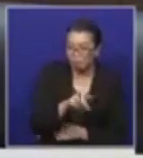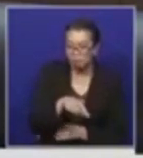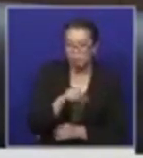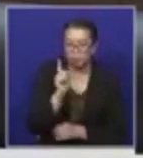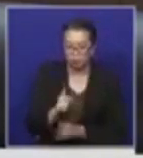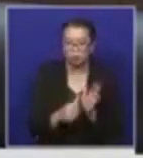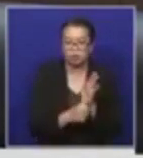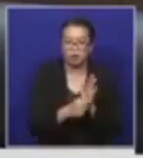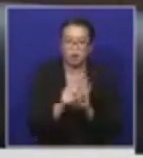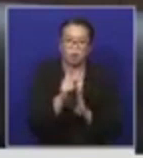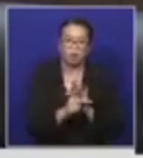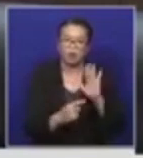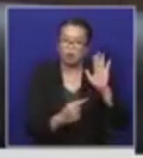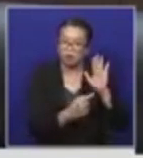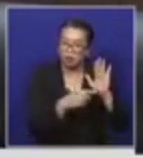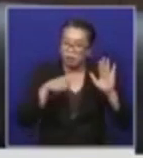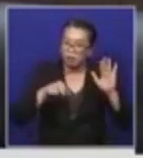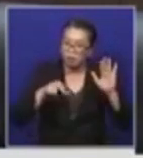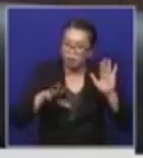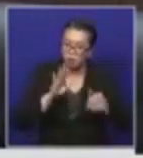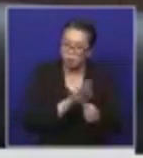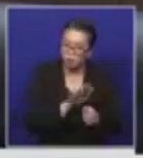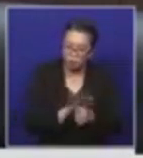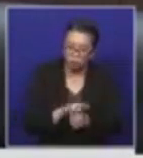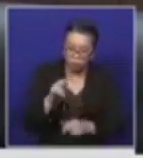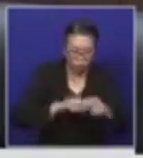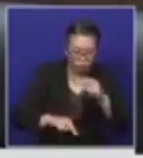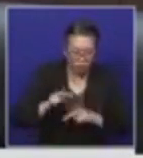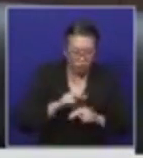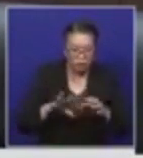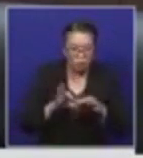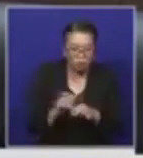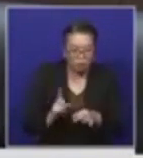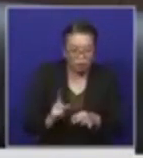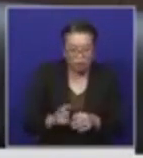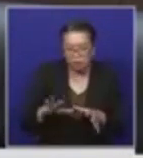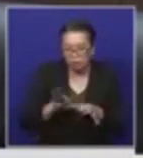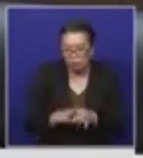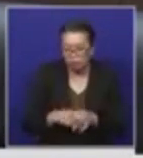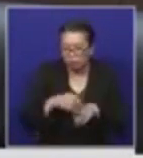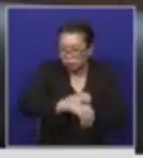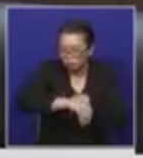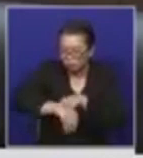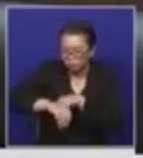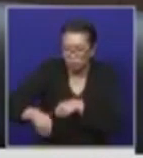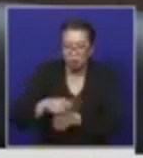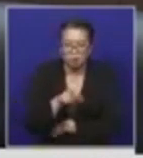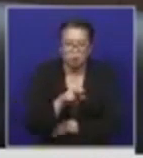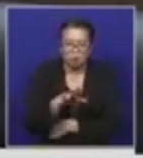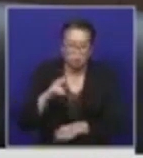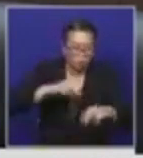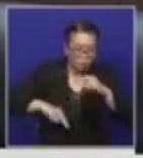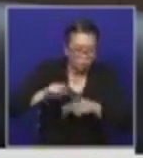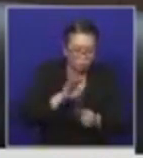ายซึ่งกฎหมายที่มีอยู่ที่คุ้มครองความเป็นพันธุ์พืชของสังคมไทยตอนนี้ก็คือพรบคุ้มครอง